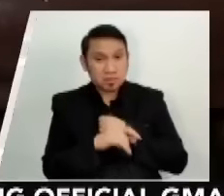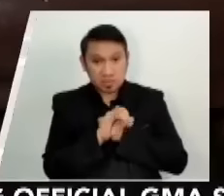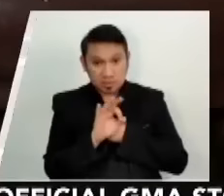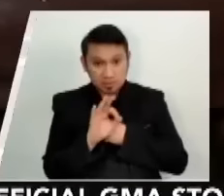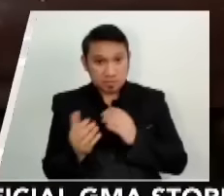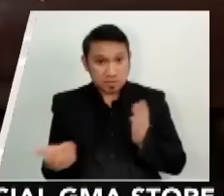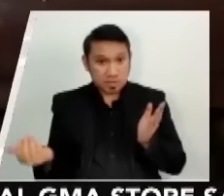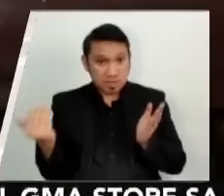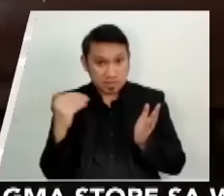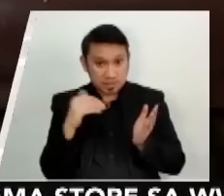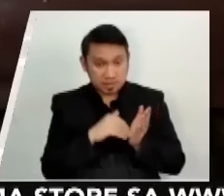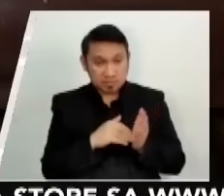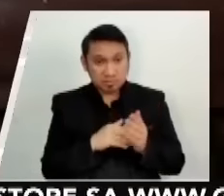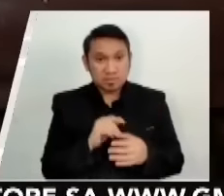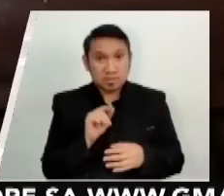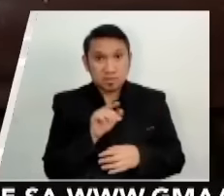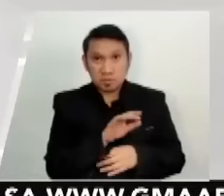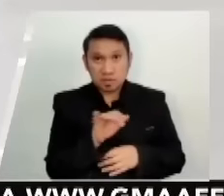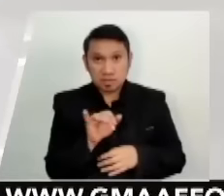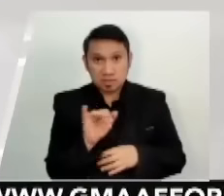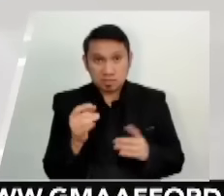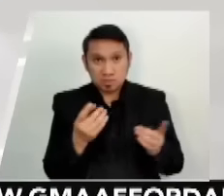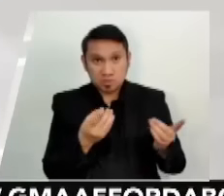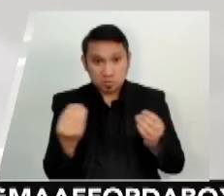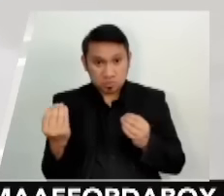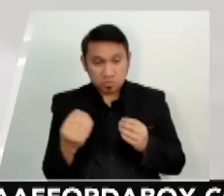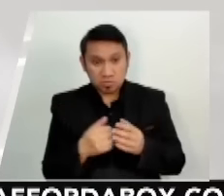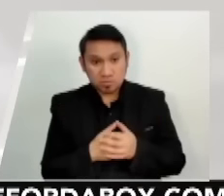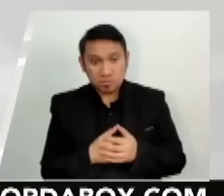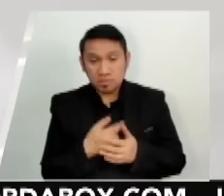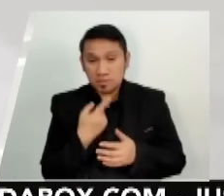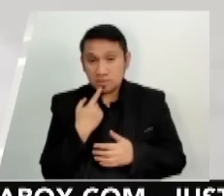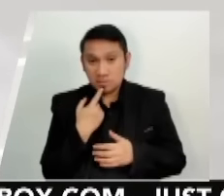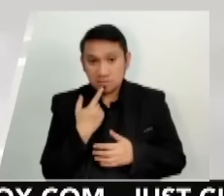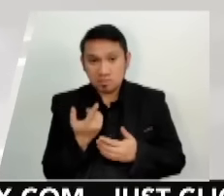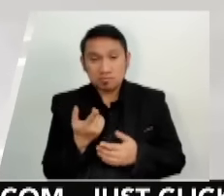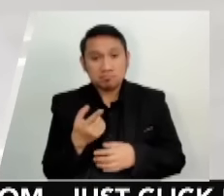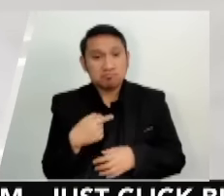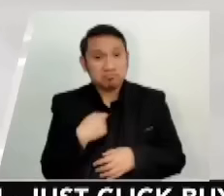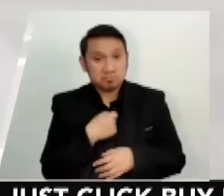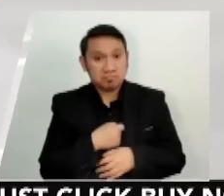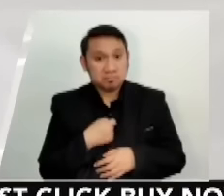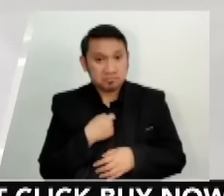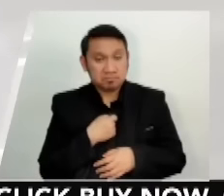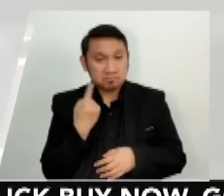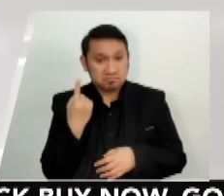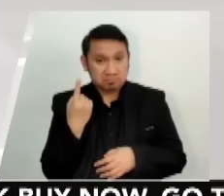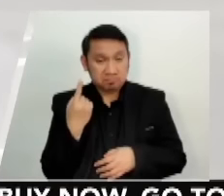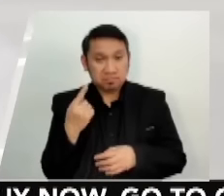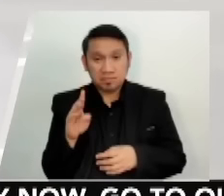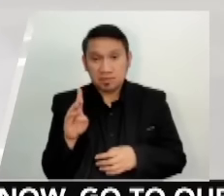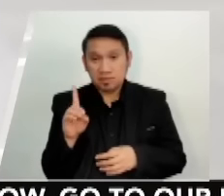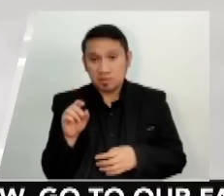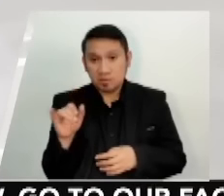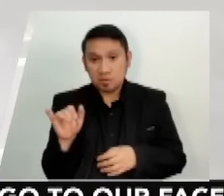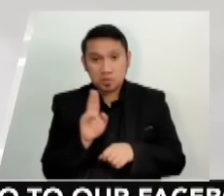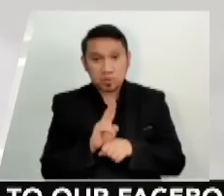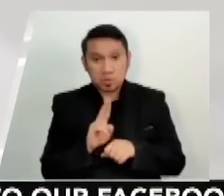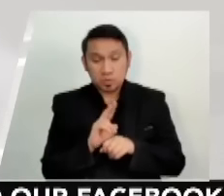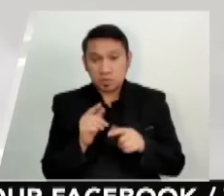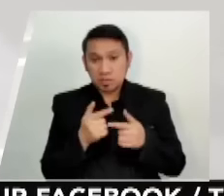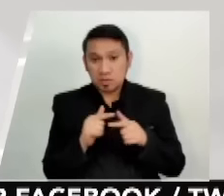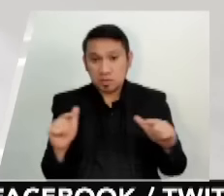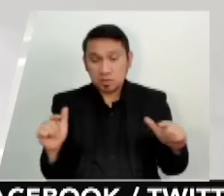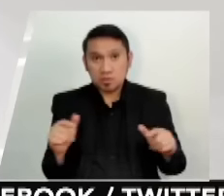mga kahilintulad na insidente. Sa isang pahayag, humingi ng tawad si Badoy para sa kanyang nagamit na lengguwahe at